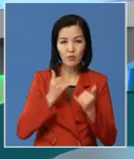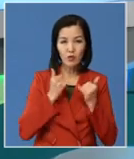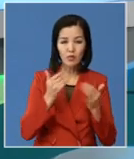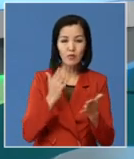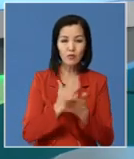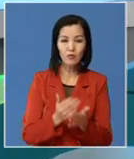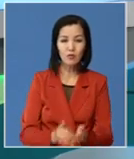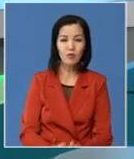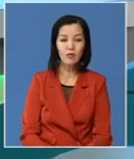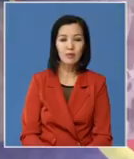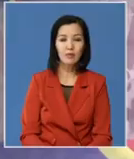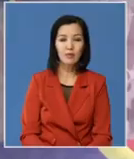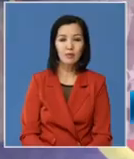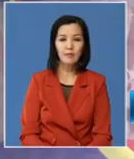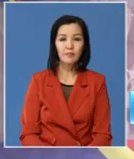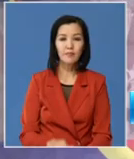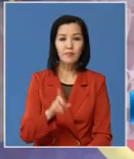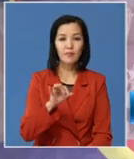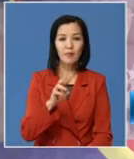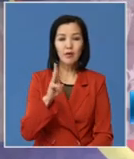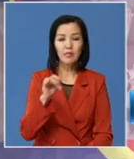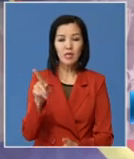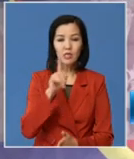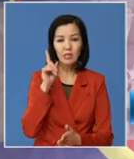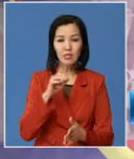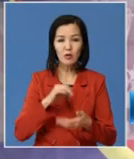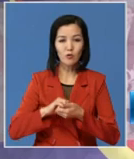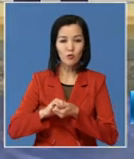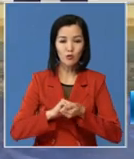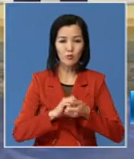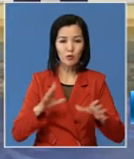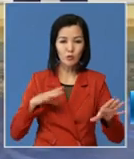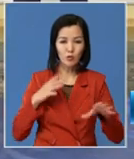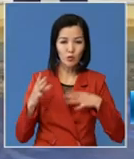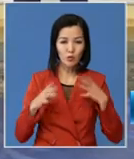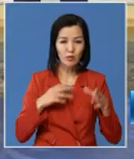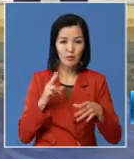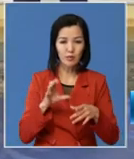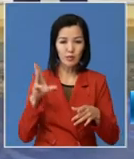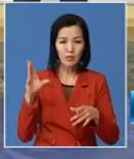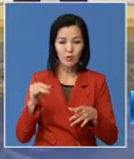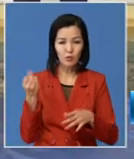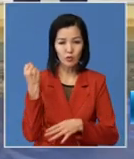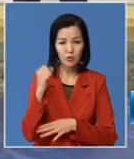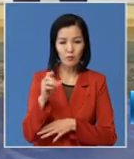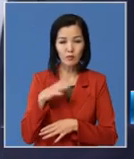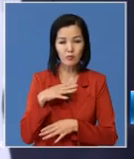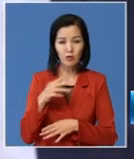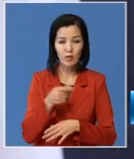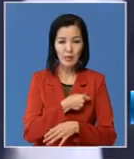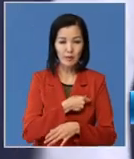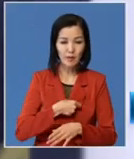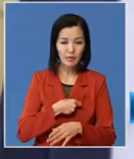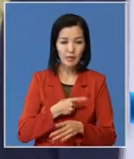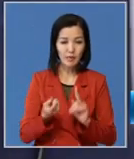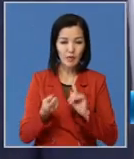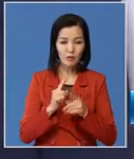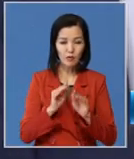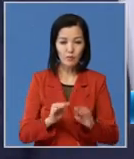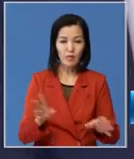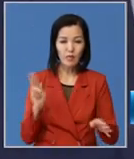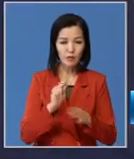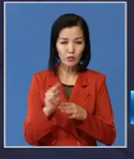жандар келді. Олар бір-бірімен қауышып, бір марқайып қалды. Айта кетейік, 2016 жылдың қараша айында ашылған бұл мекемеде 60-қа